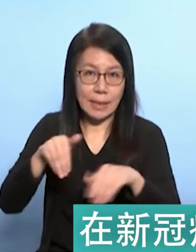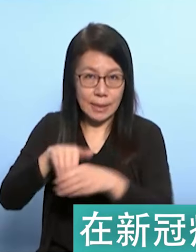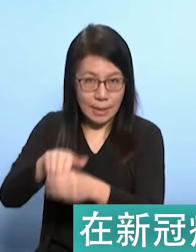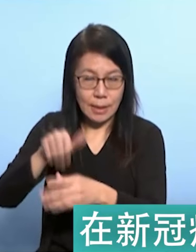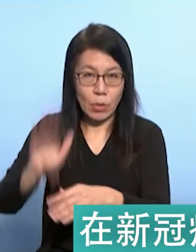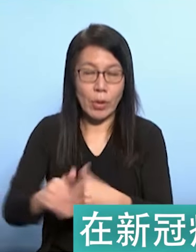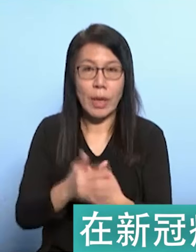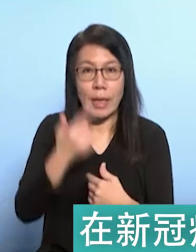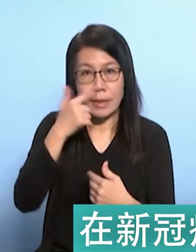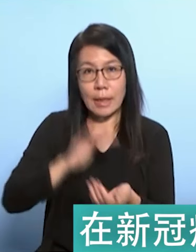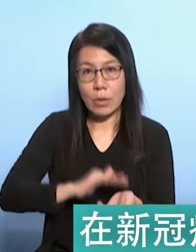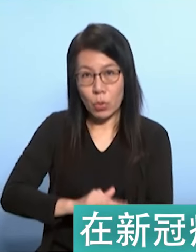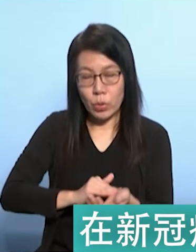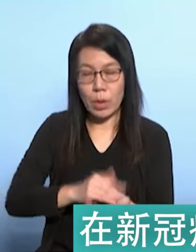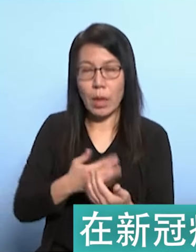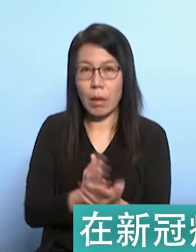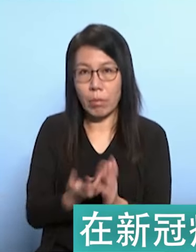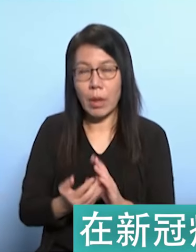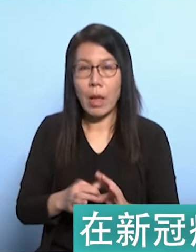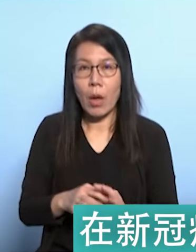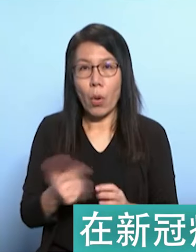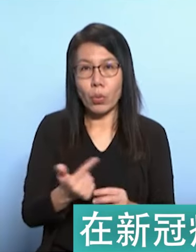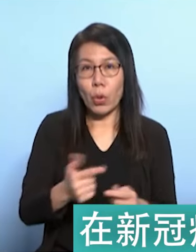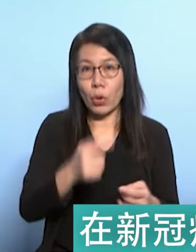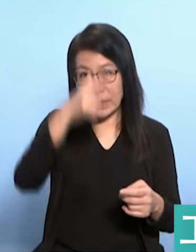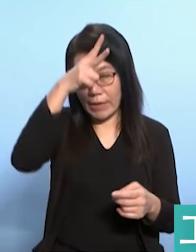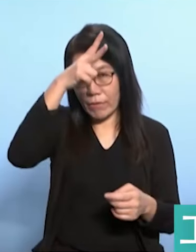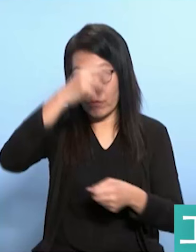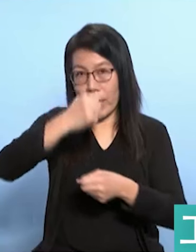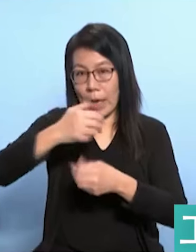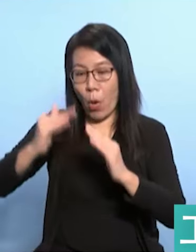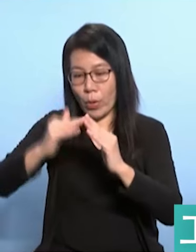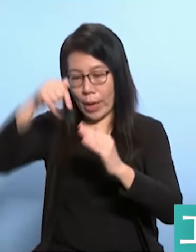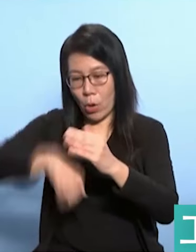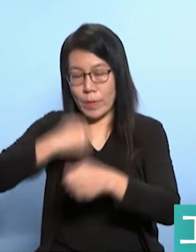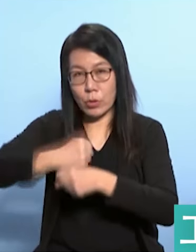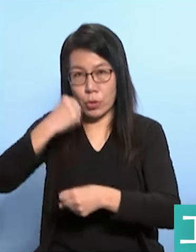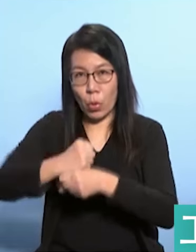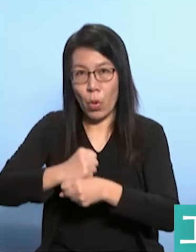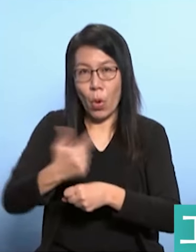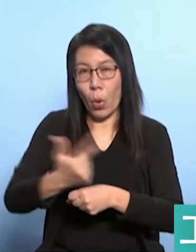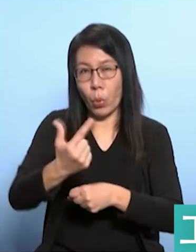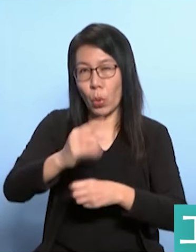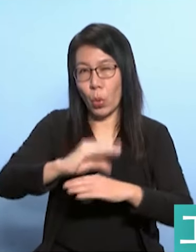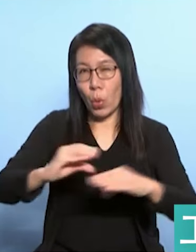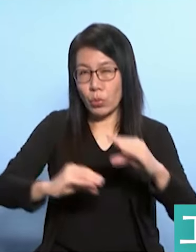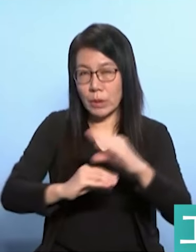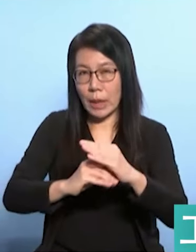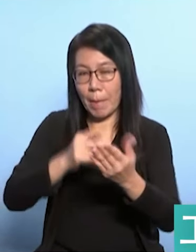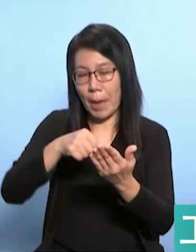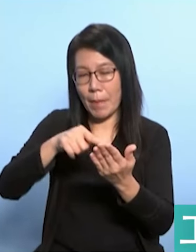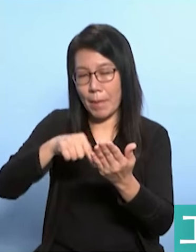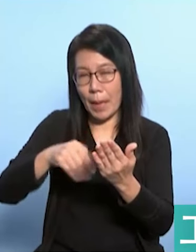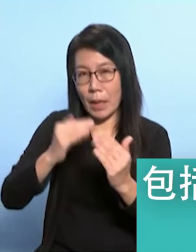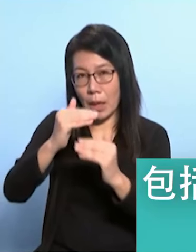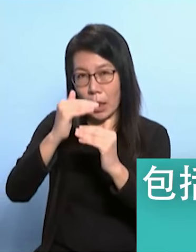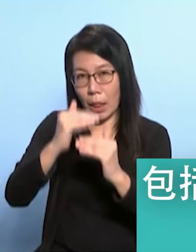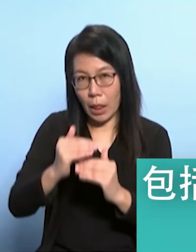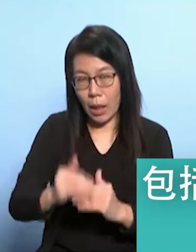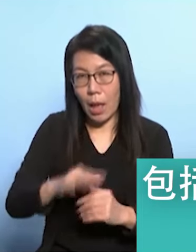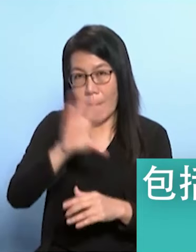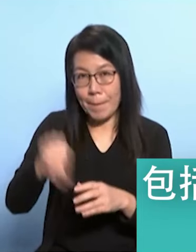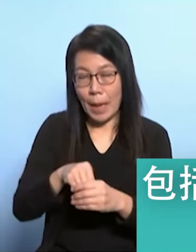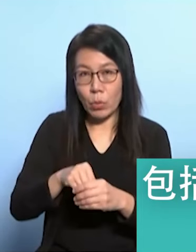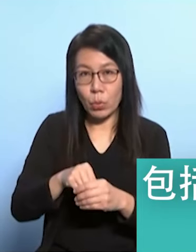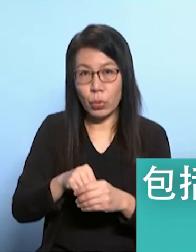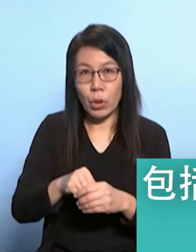新冠疫情期間，不少公務員在家工作，工程項目裡很多的審批的程序，包括